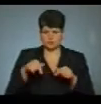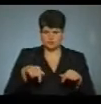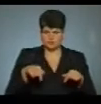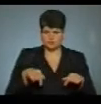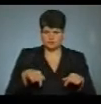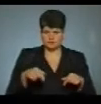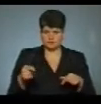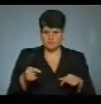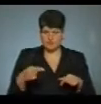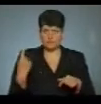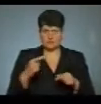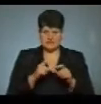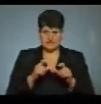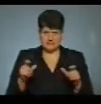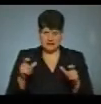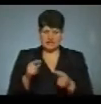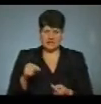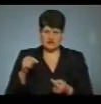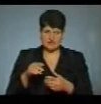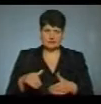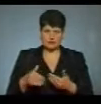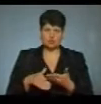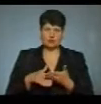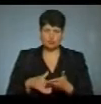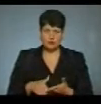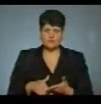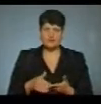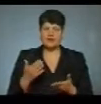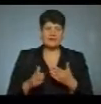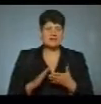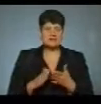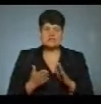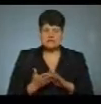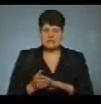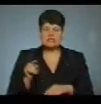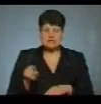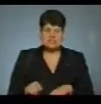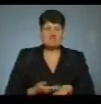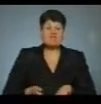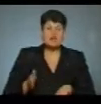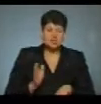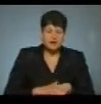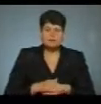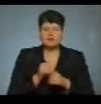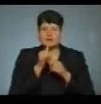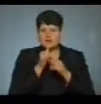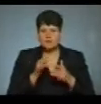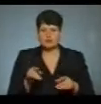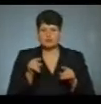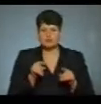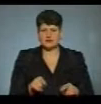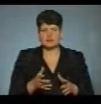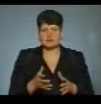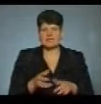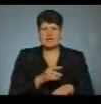так, як обласний заклад, який визначений наданню допомоги саме таким хворим. Але стан її наскільки важкий, що ми не маємо можливості сьогодні її, скажімо так,